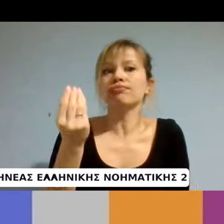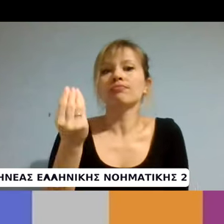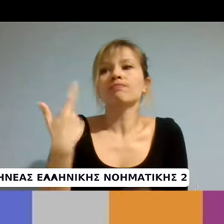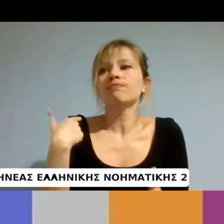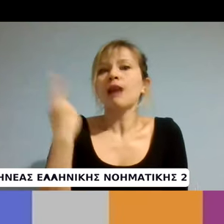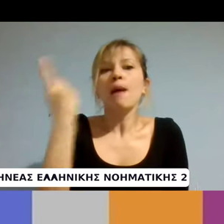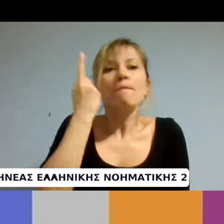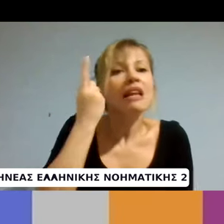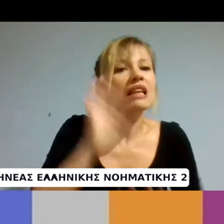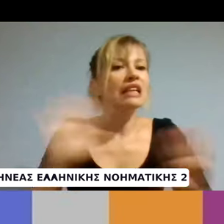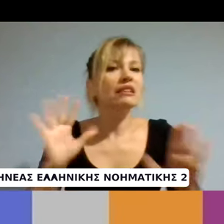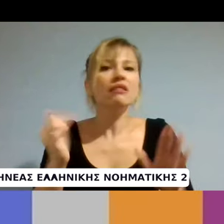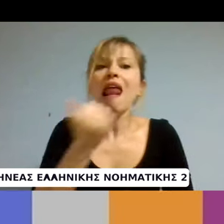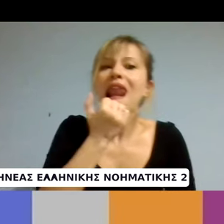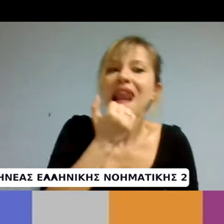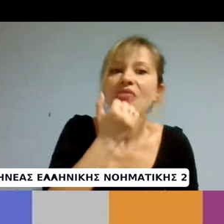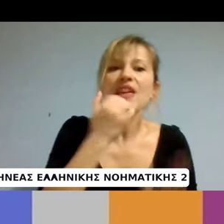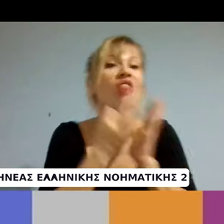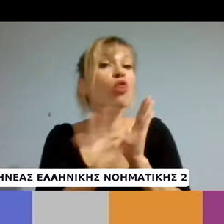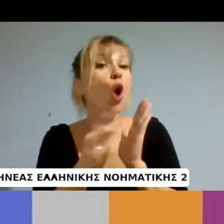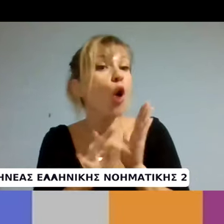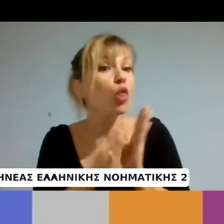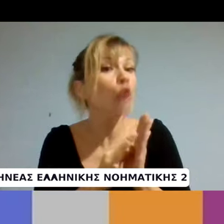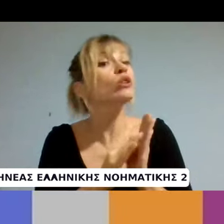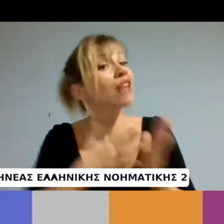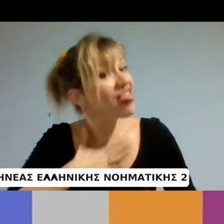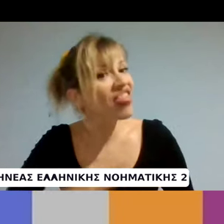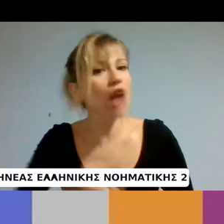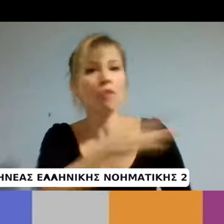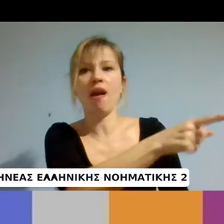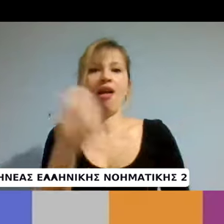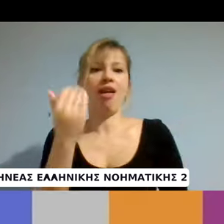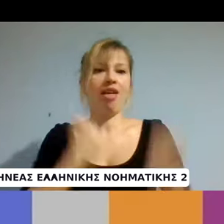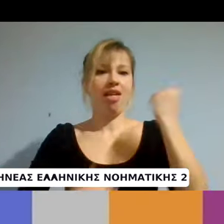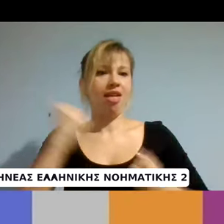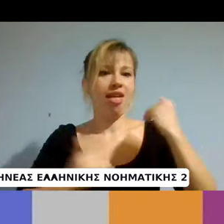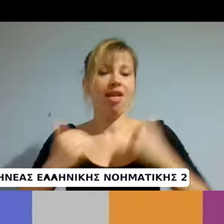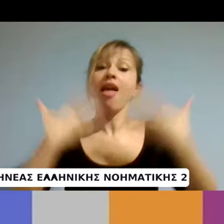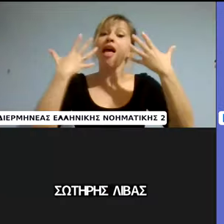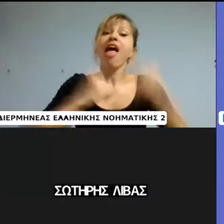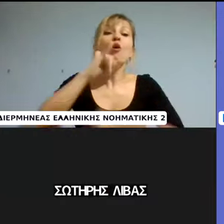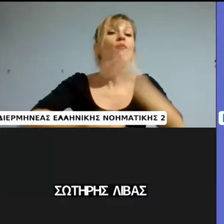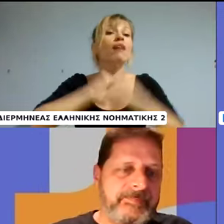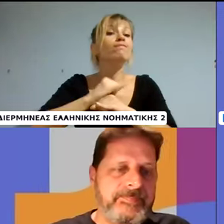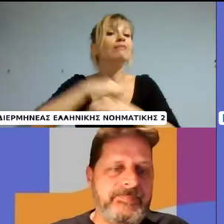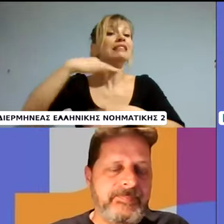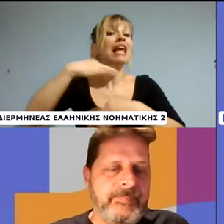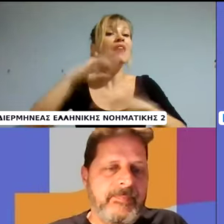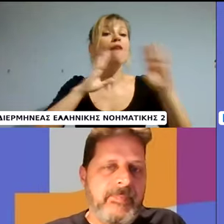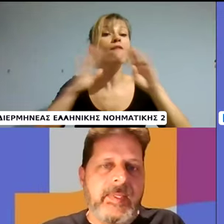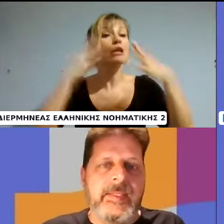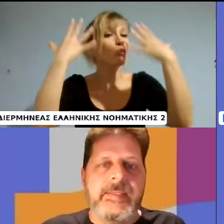ξεφύγει, και εννοείται ότι θα τα διορθώνουμε. Έχουμε μια σελίδα στο Facebook του οδηγού. Βλέπετε στο